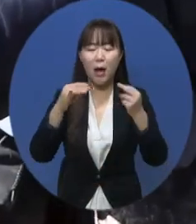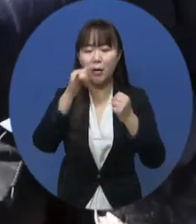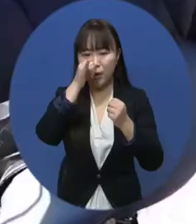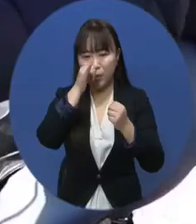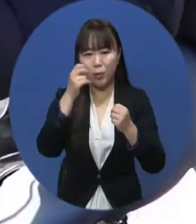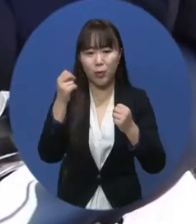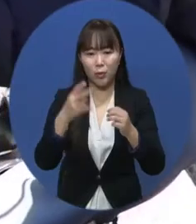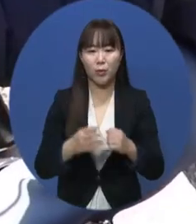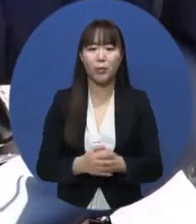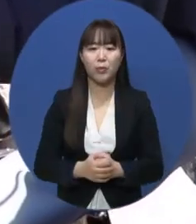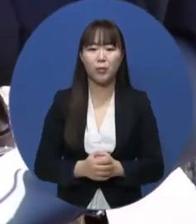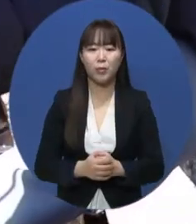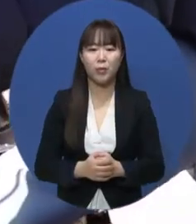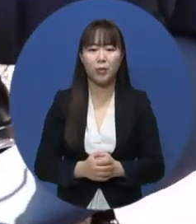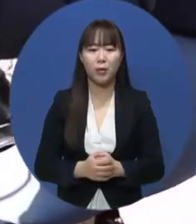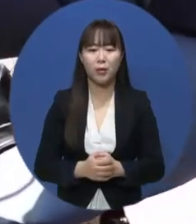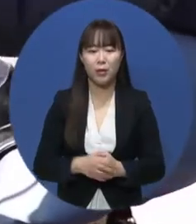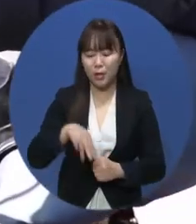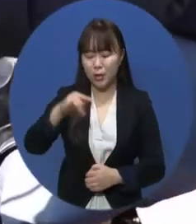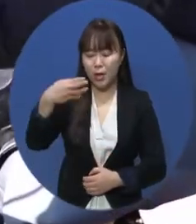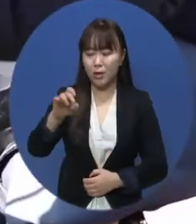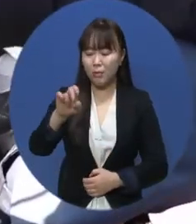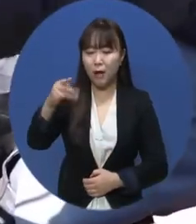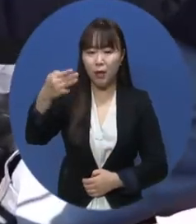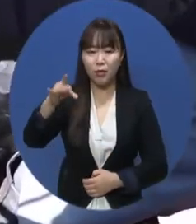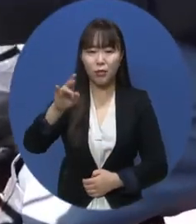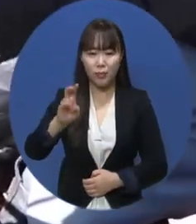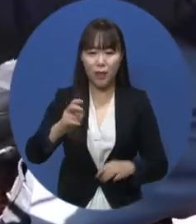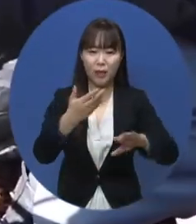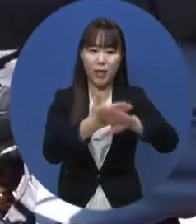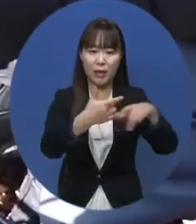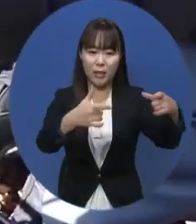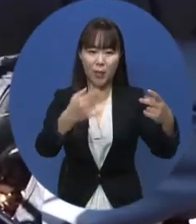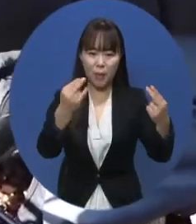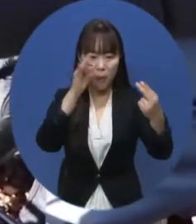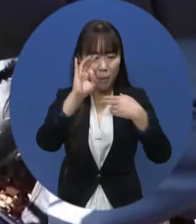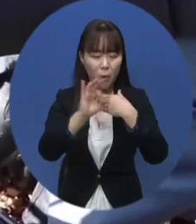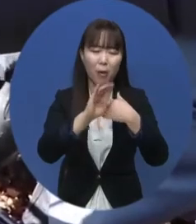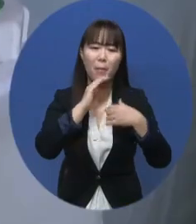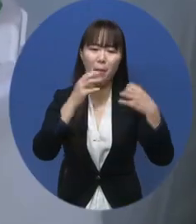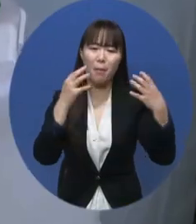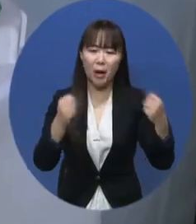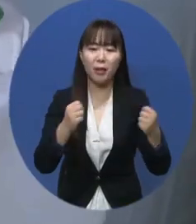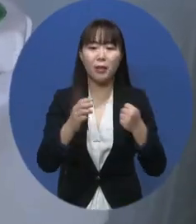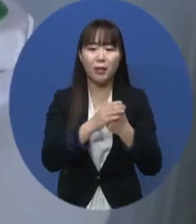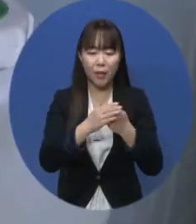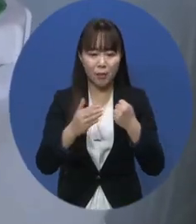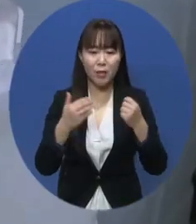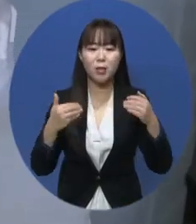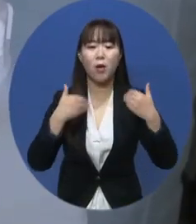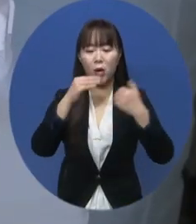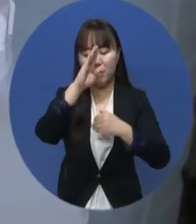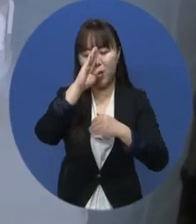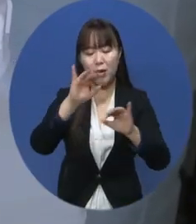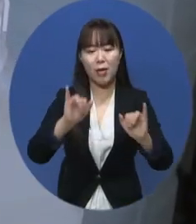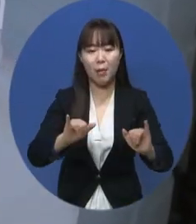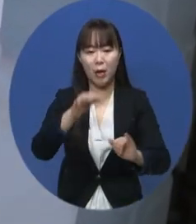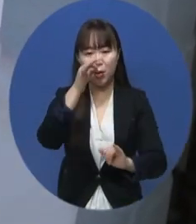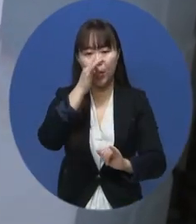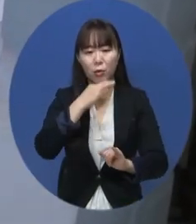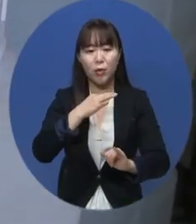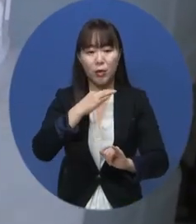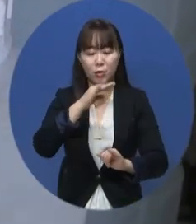있는 데다 게르마늄 성분이 다른 지역에 비해 월등히 많아 성인병 예방에